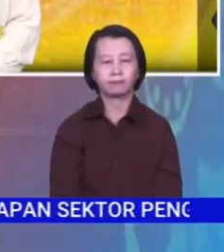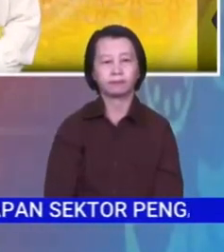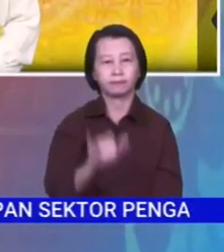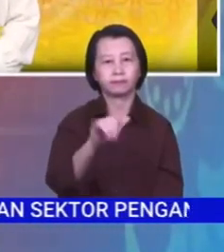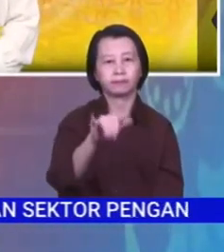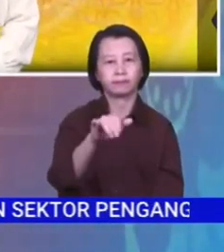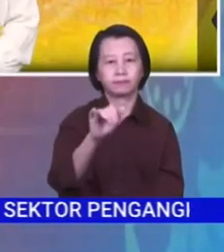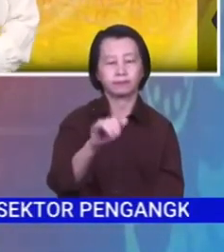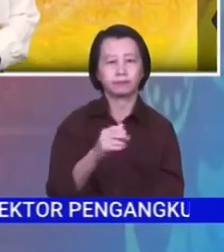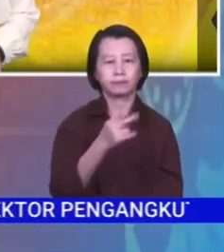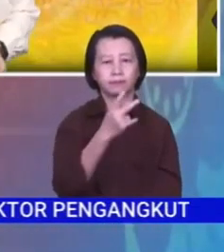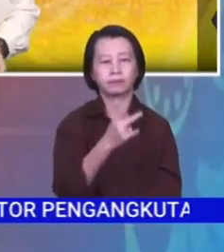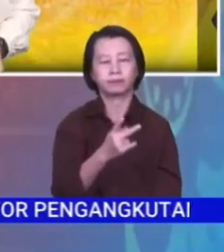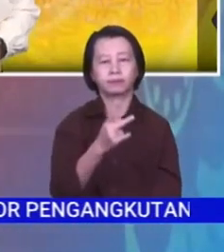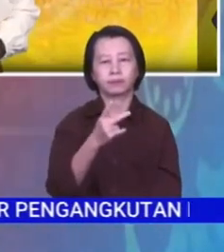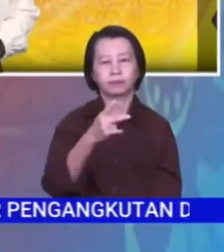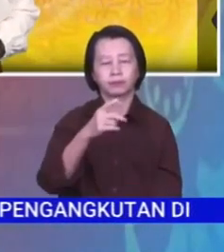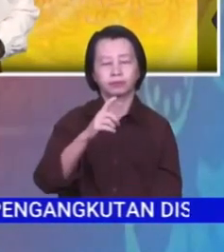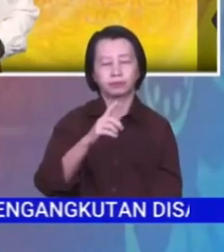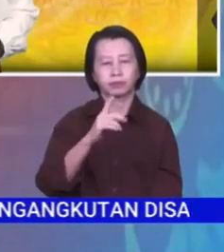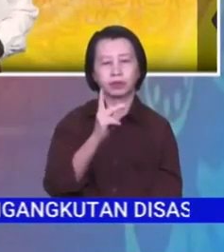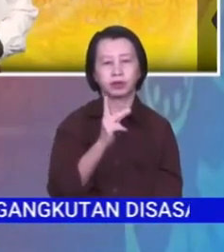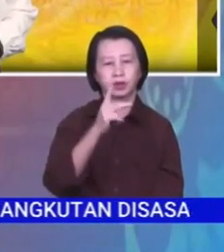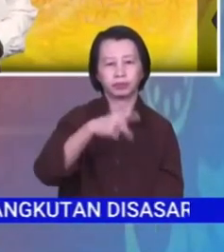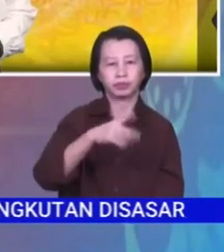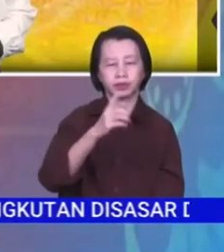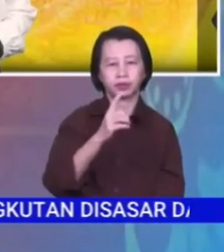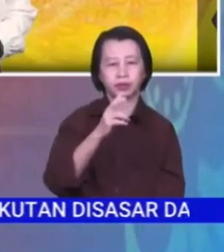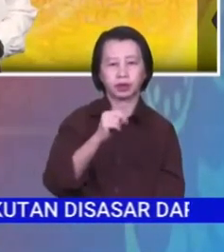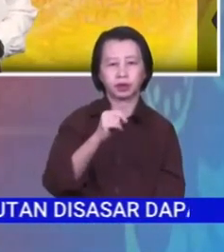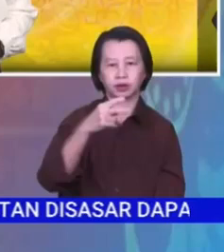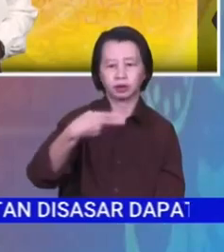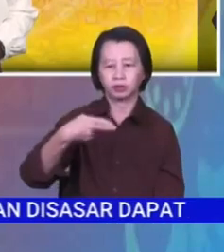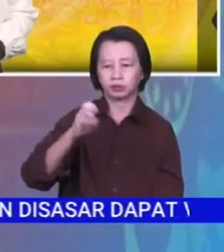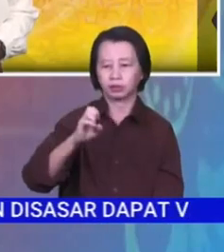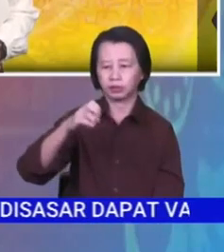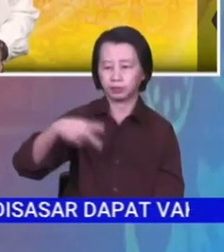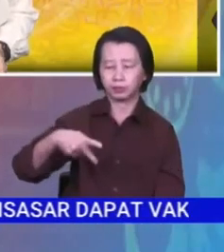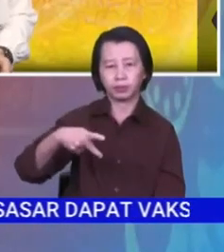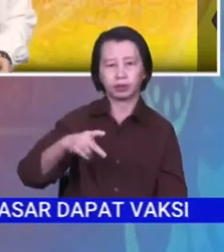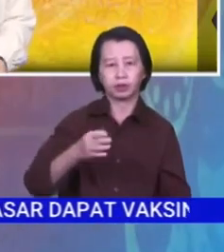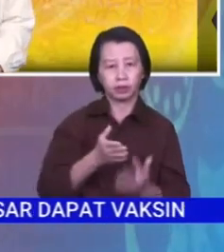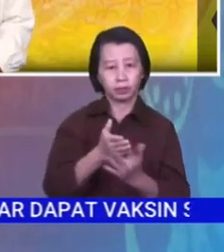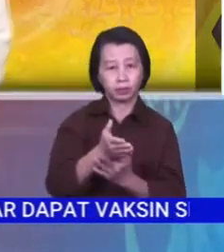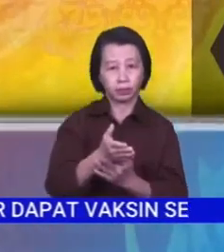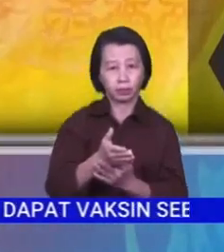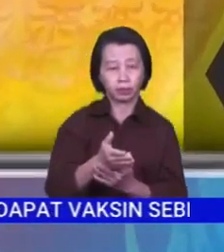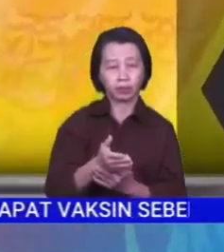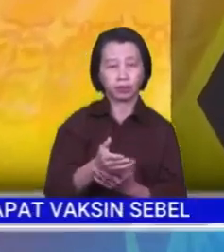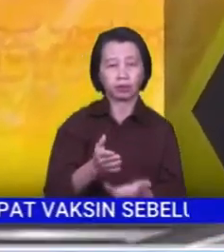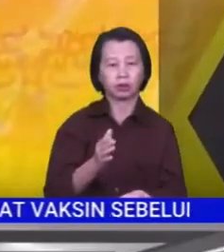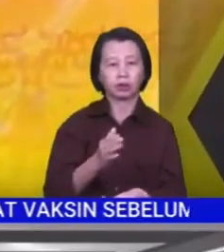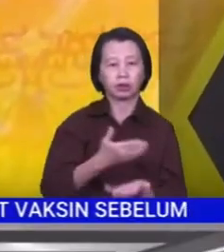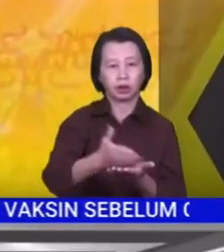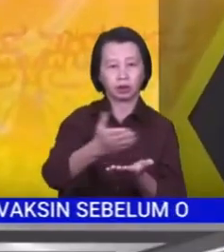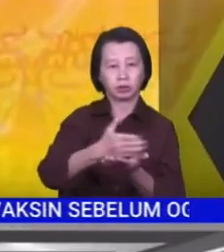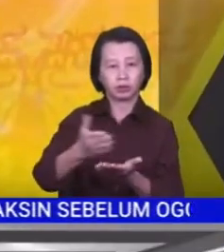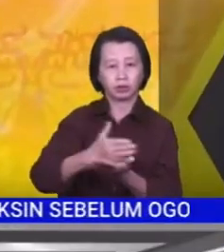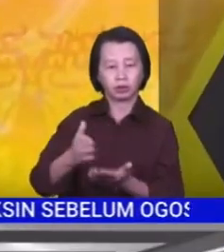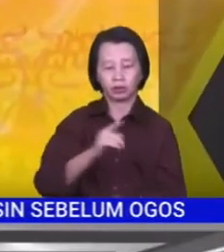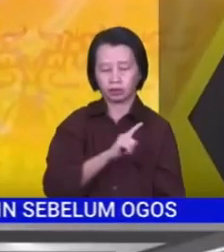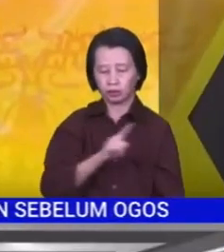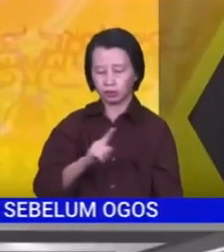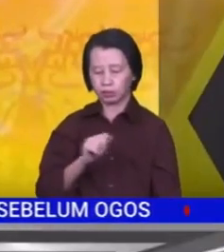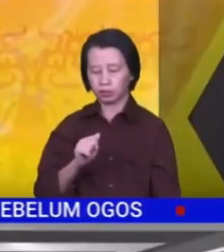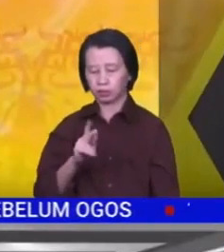Ya, Zera, Kementerian Perdagangan Dalam Negeri dan Hal Ehwal Pengguna KPDN HEP menerusi peruntukan Wakalah Agihan Zakat